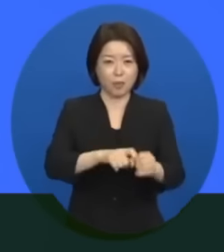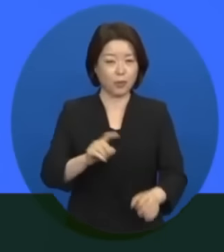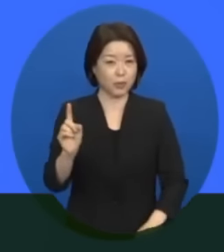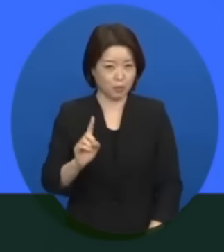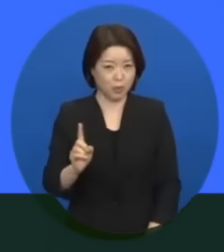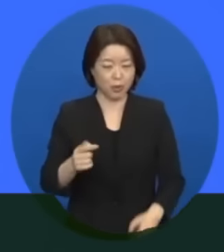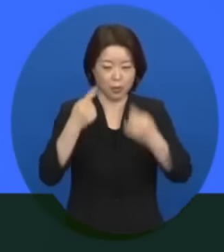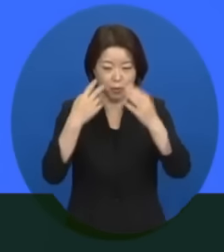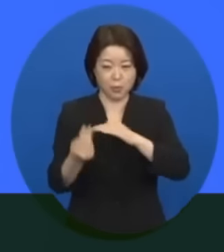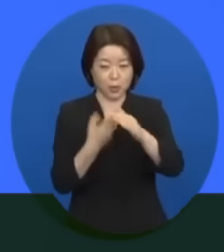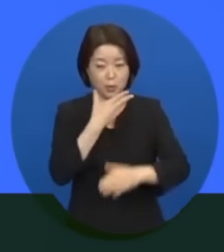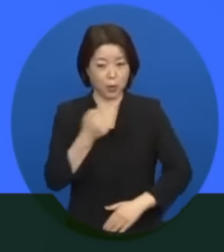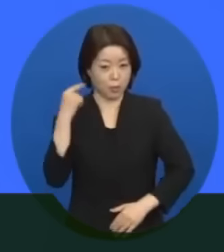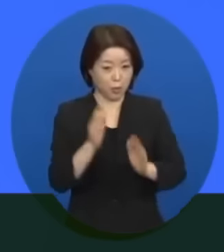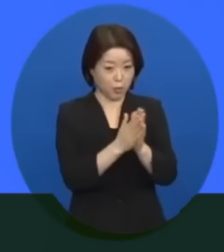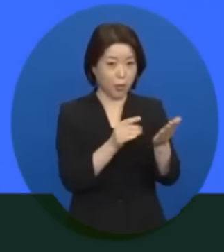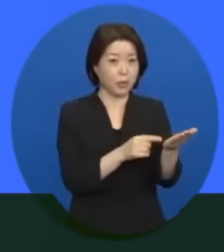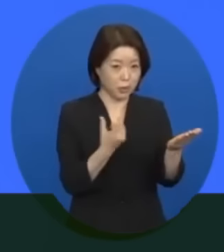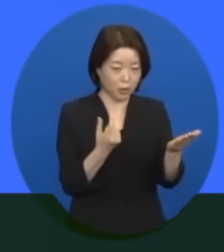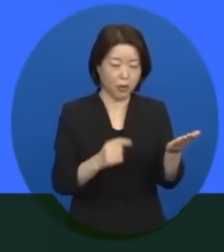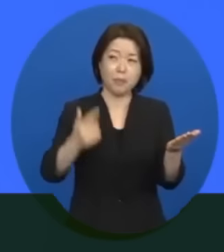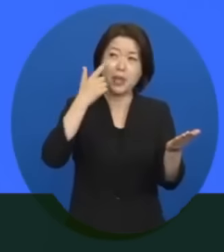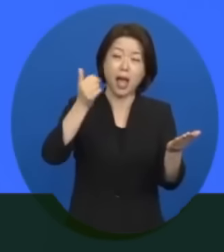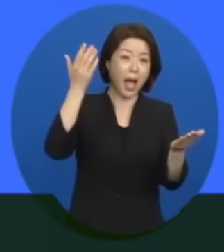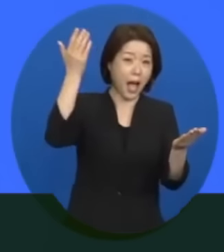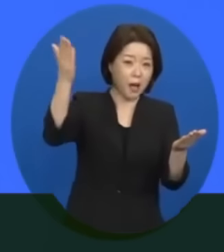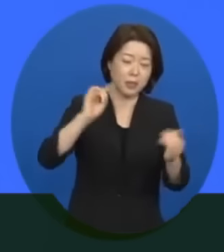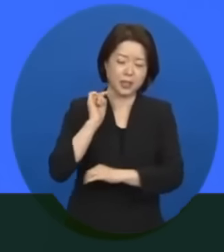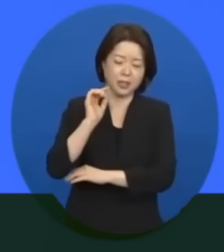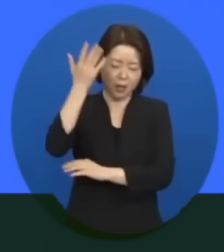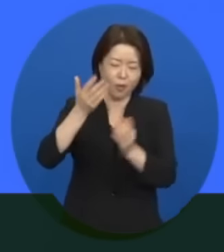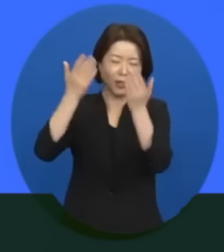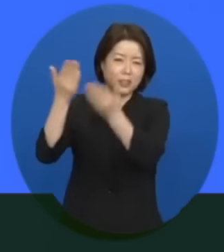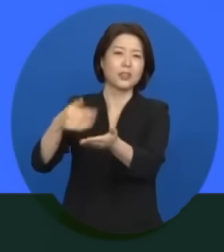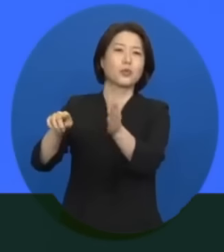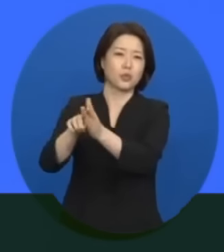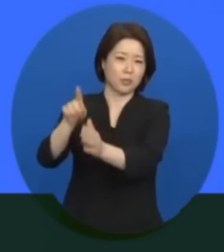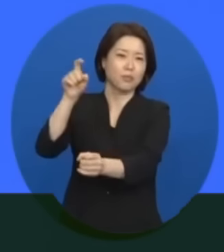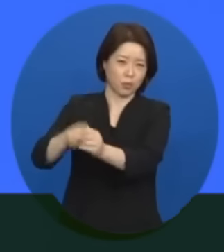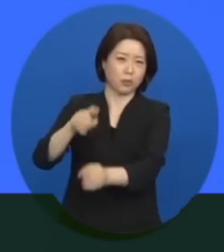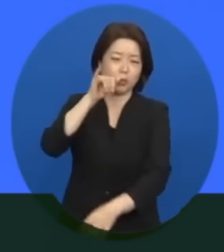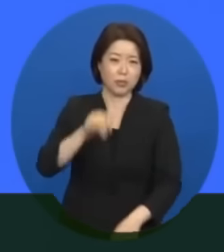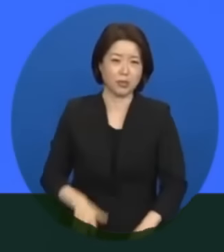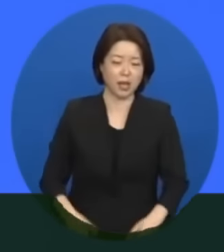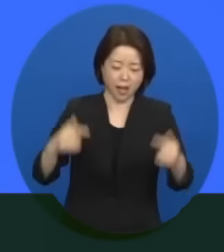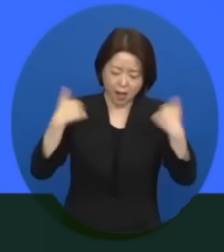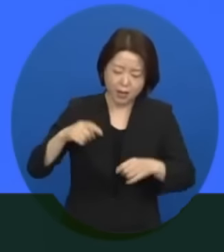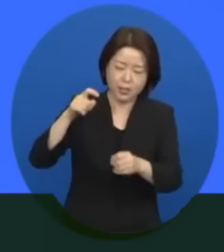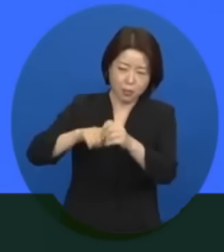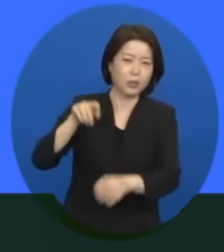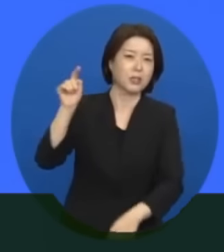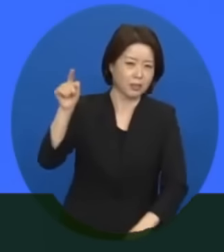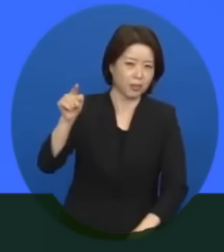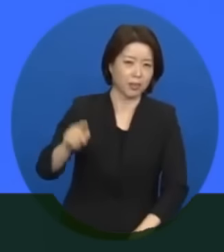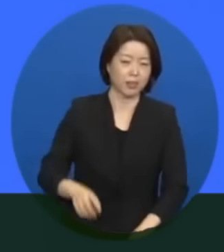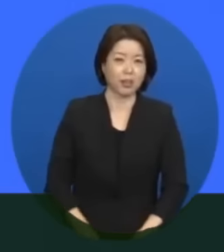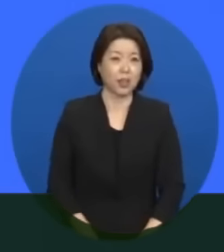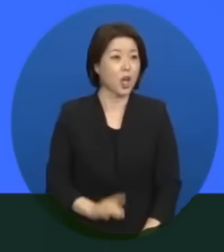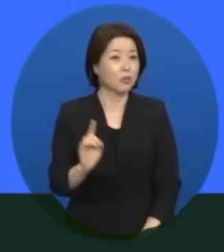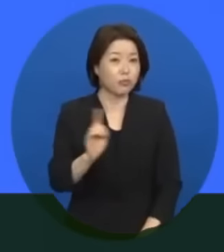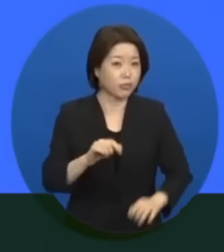아까 요한복음에 나와 있는 것처럼 아버지께 영광이 되게 하려고 아멘 항상 목적은 이것입니다 우리가 무엇을